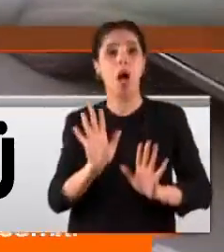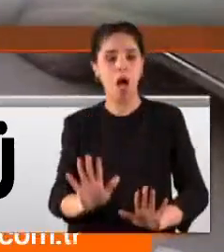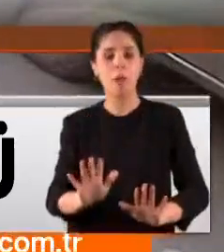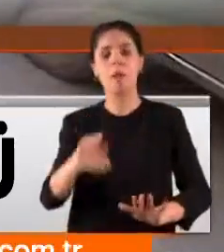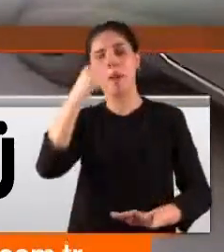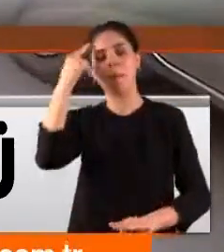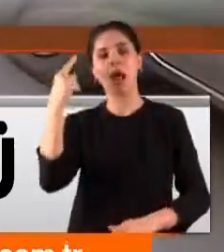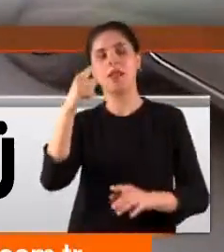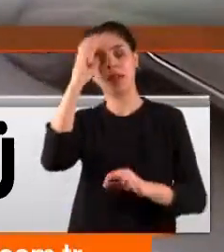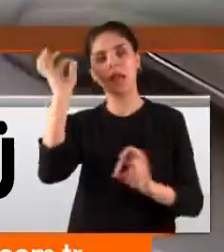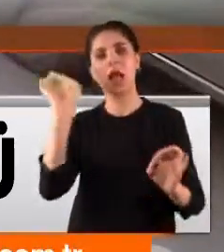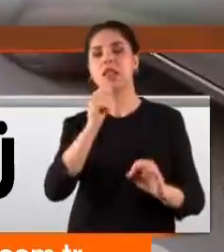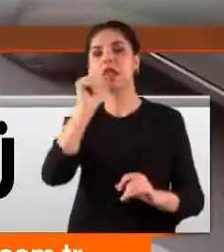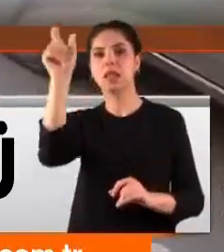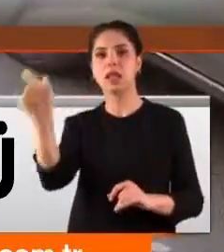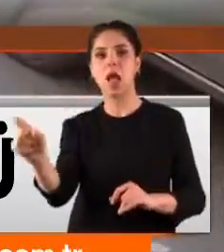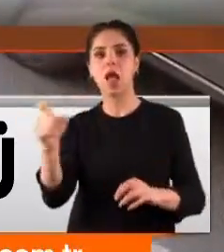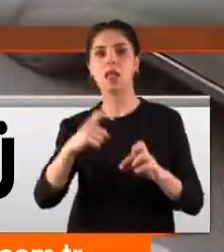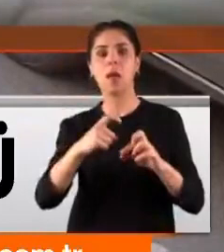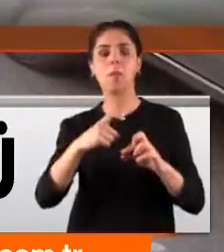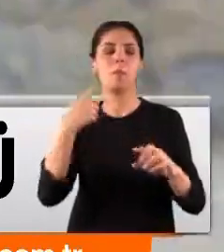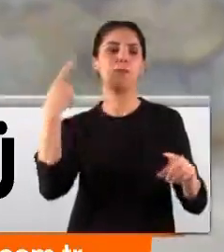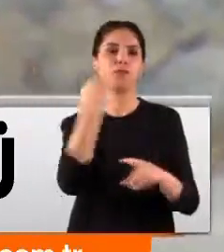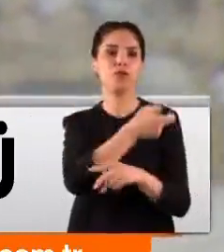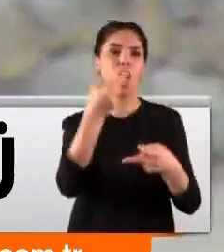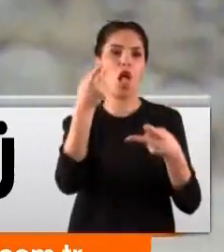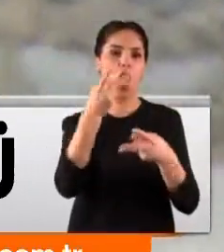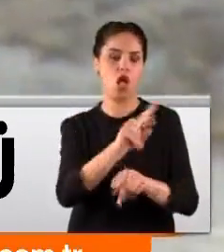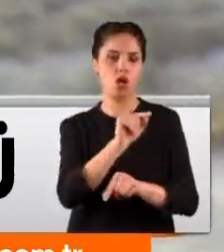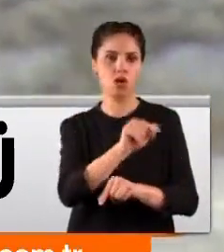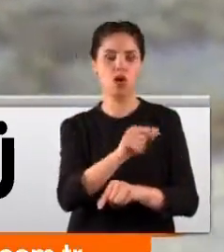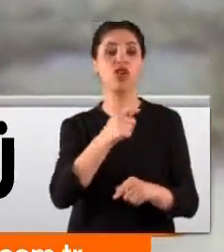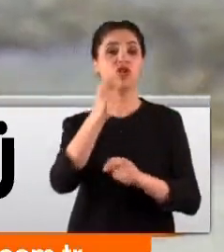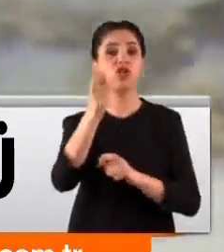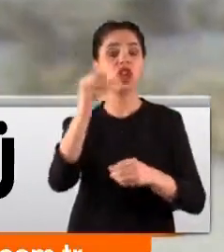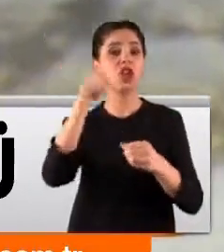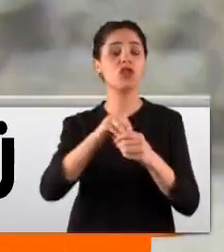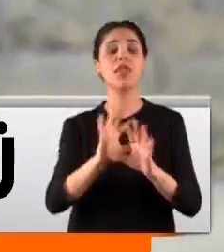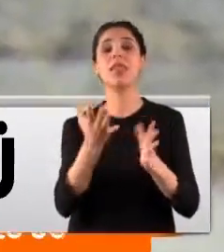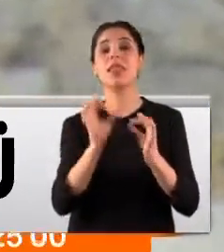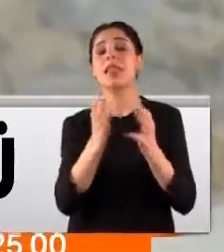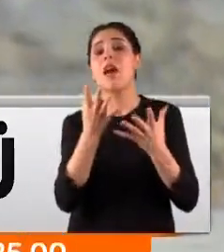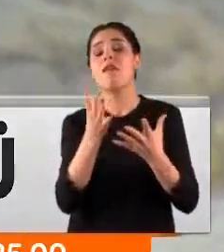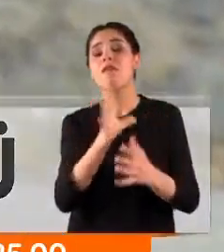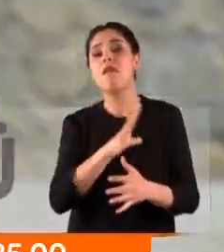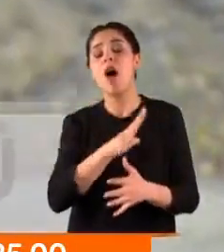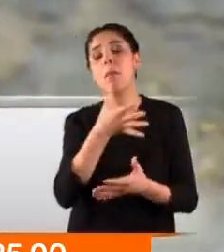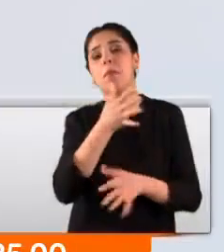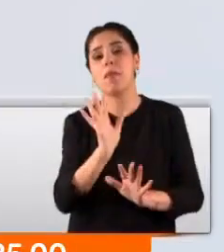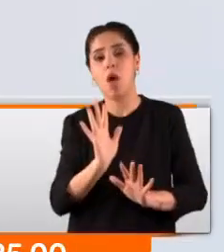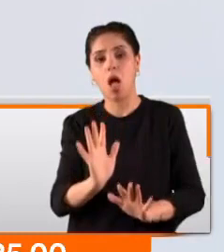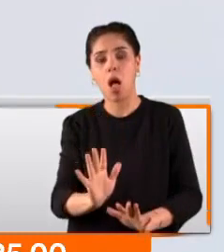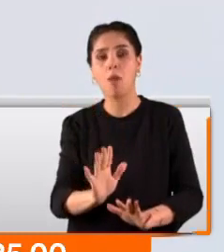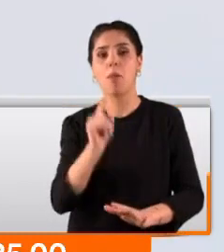maalesef talihsiz adam Ramazan Onat tarafından öldürüldü. Korkunç cinayetin altında ne var bilinmiyor ama nalbur dükkanı işleten